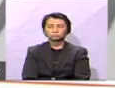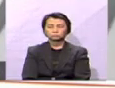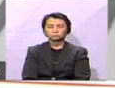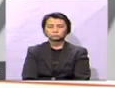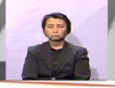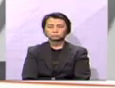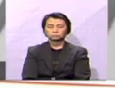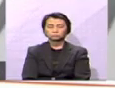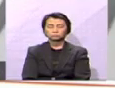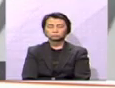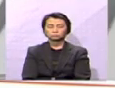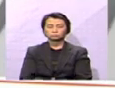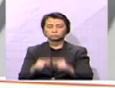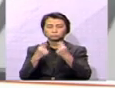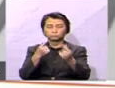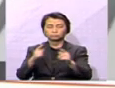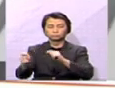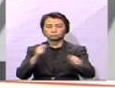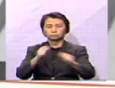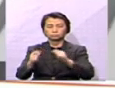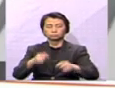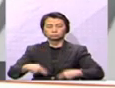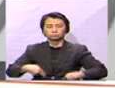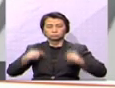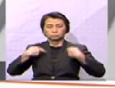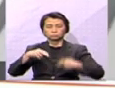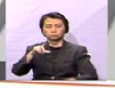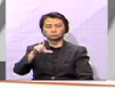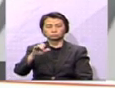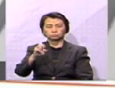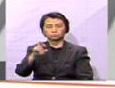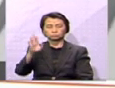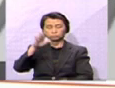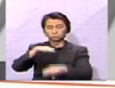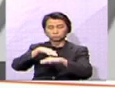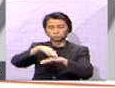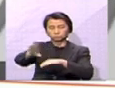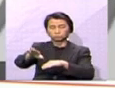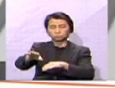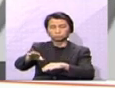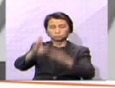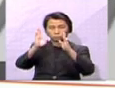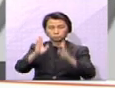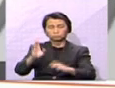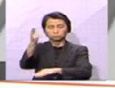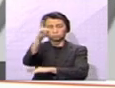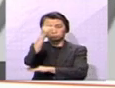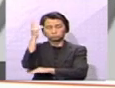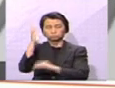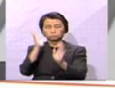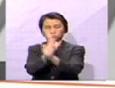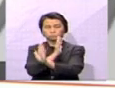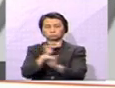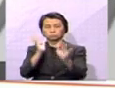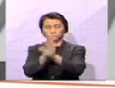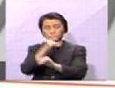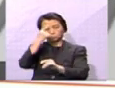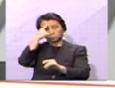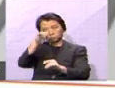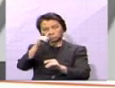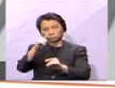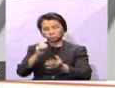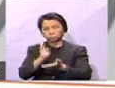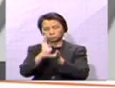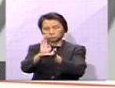tunggal pasukan tindakan pantas hidupan liar bakal dihantar perbadanan perhut Sarawak SFC bagi